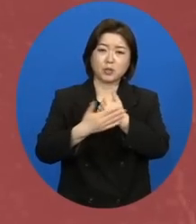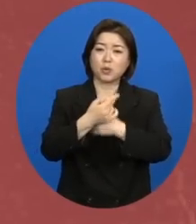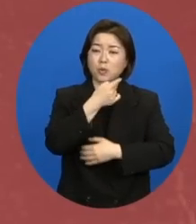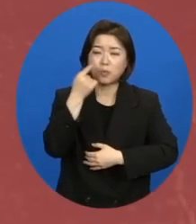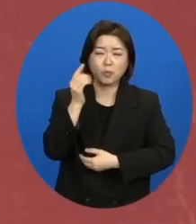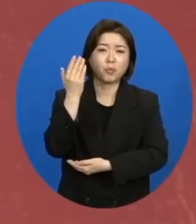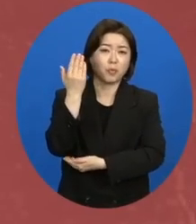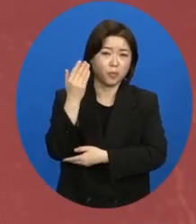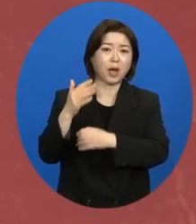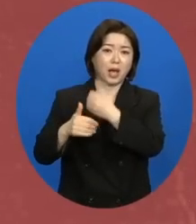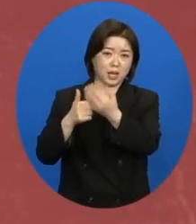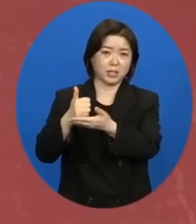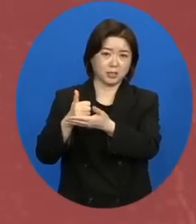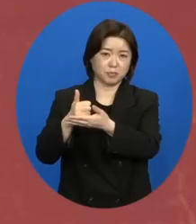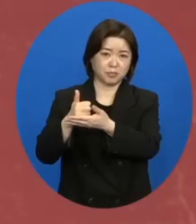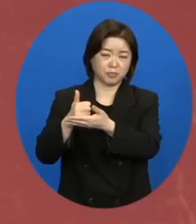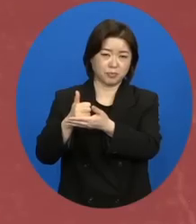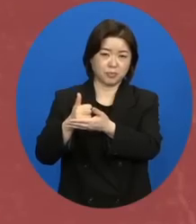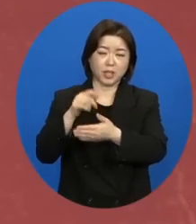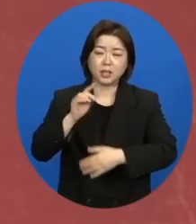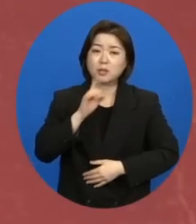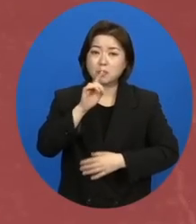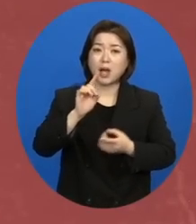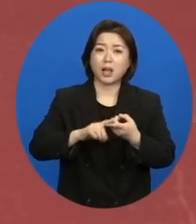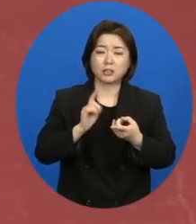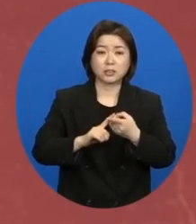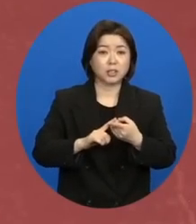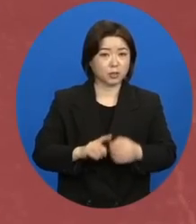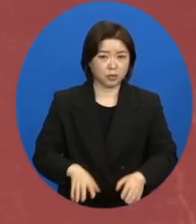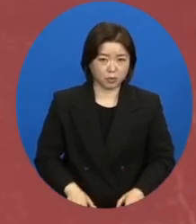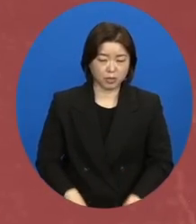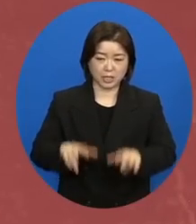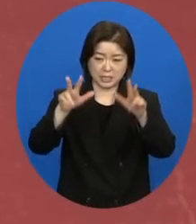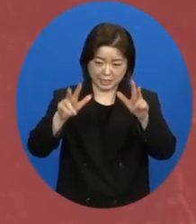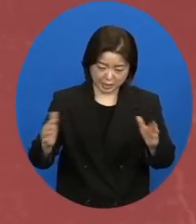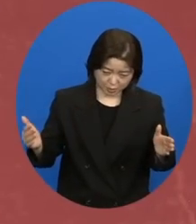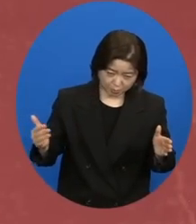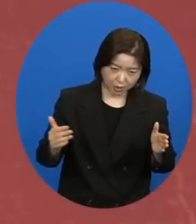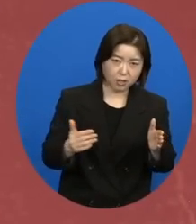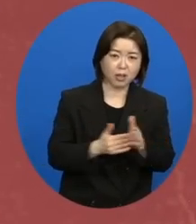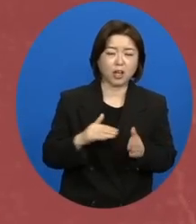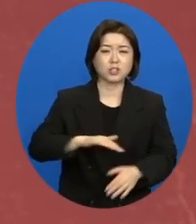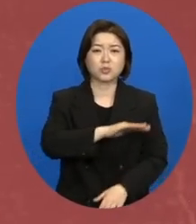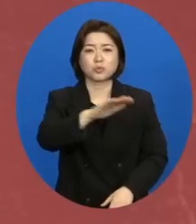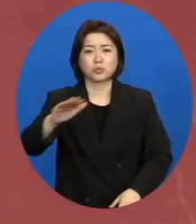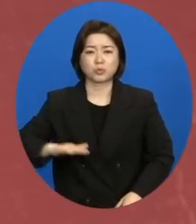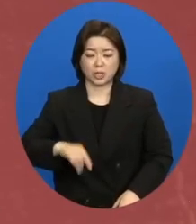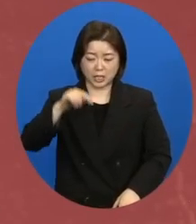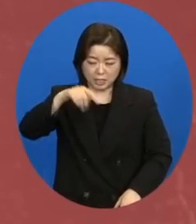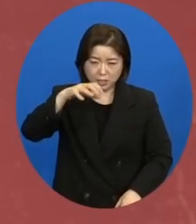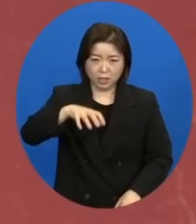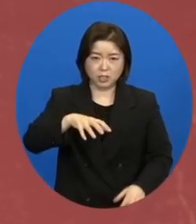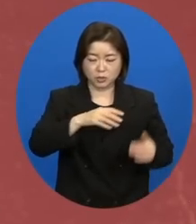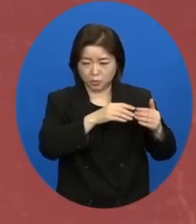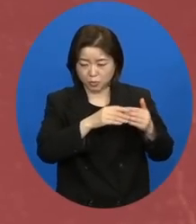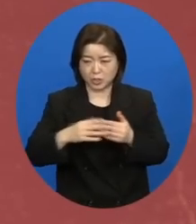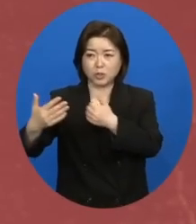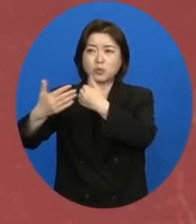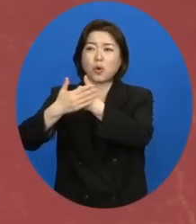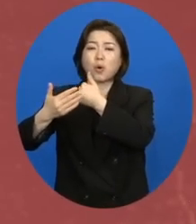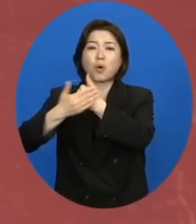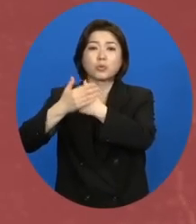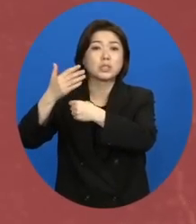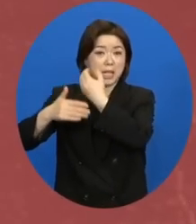하나님인데 에벤에셀은 말 그대로 해석하면 지금까지 우리를 여기까지 와서